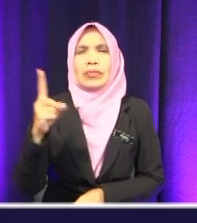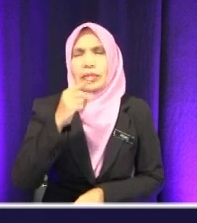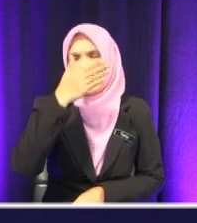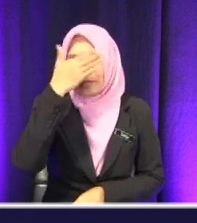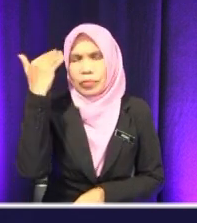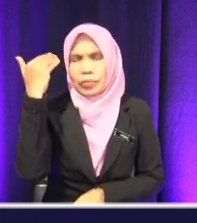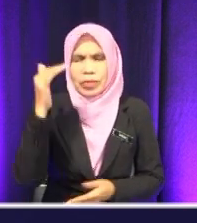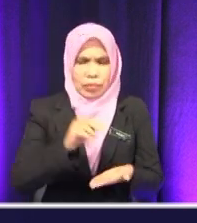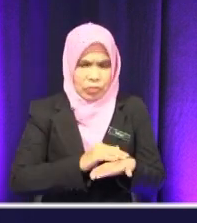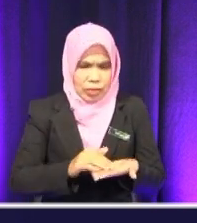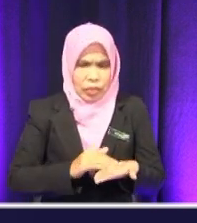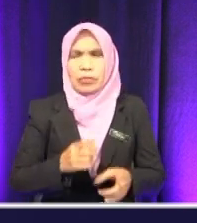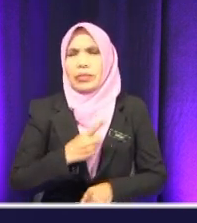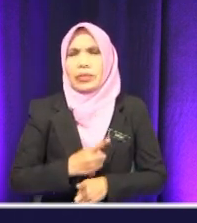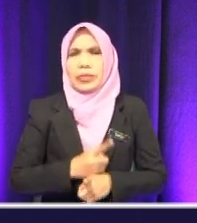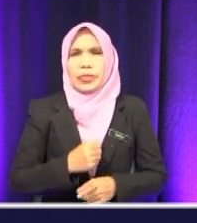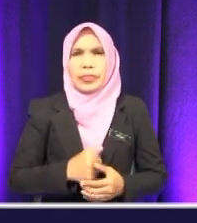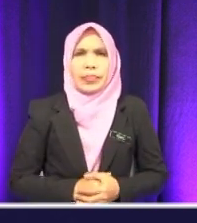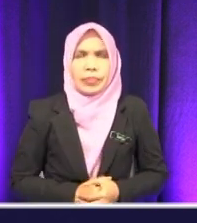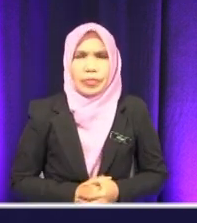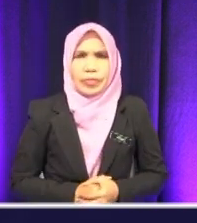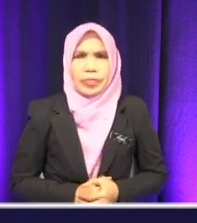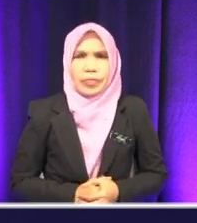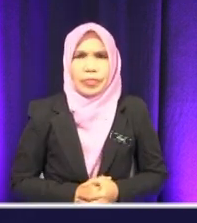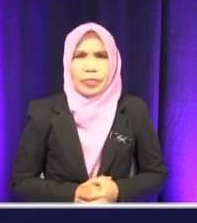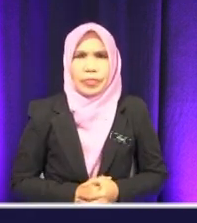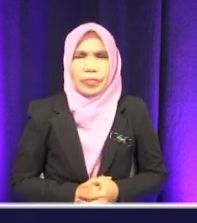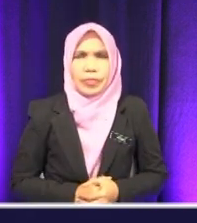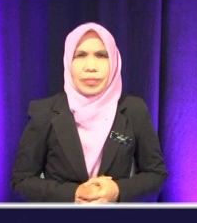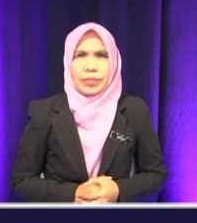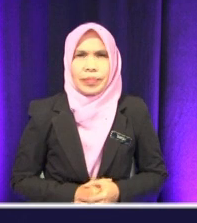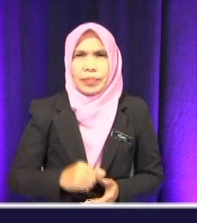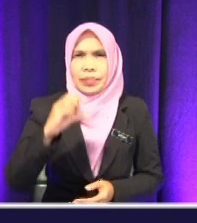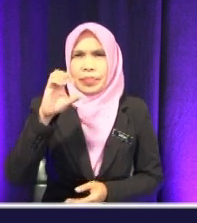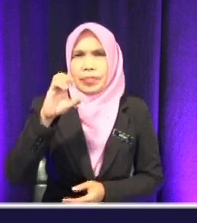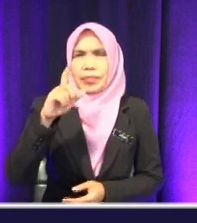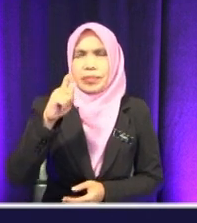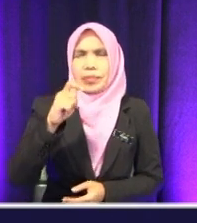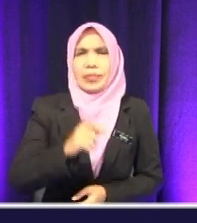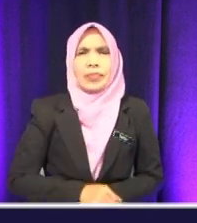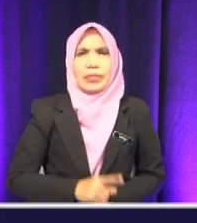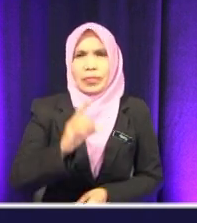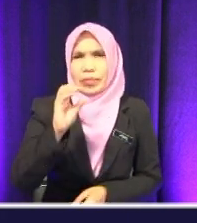teliti apa yang saya bukakan dengan teliti contohnya ialah get logic Z maksudnya